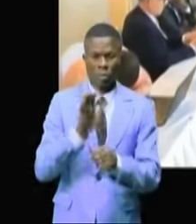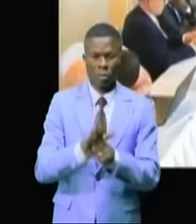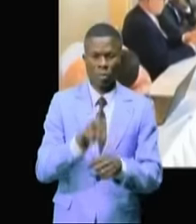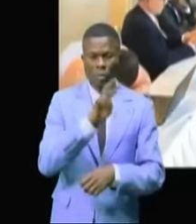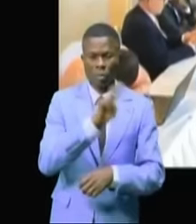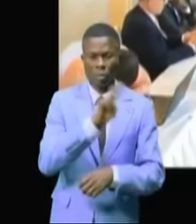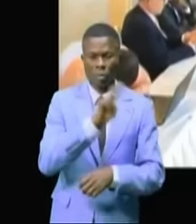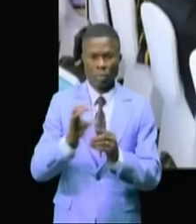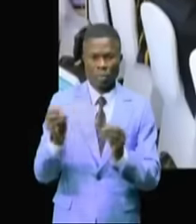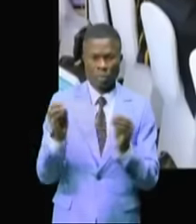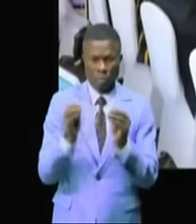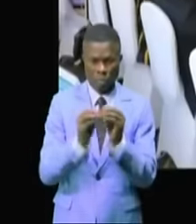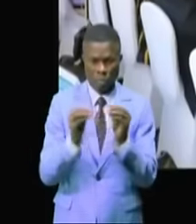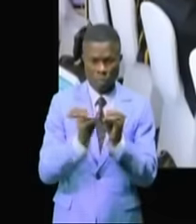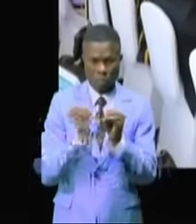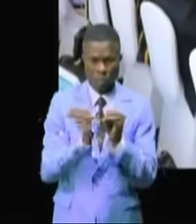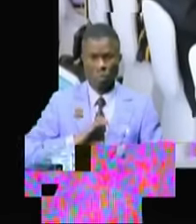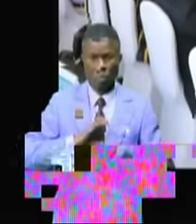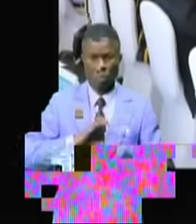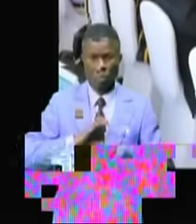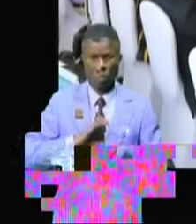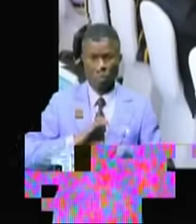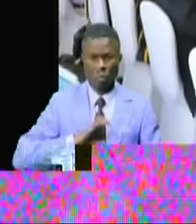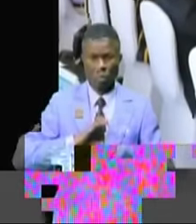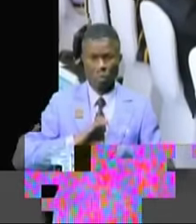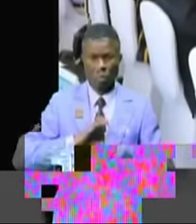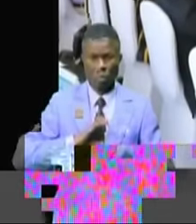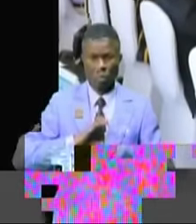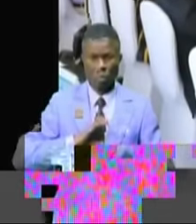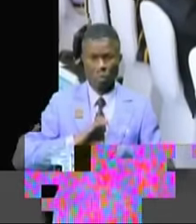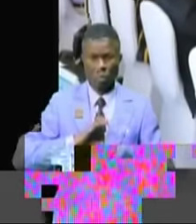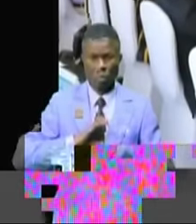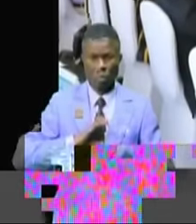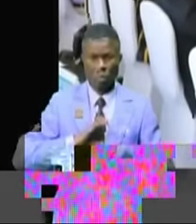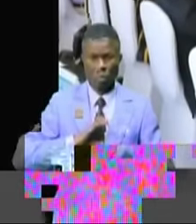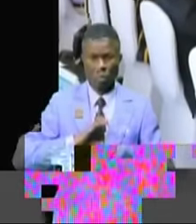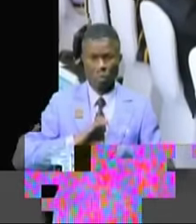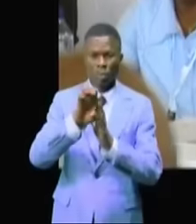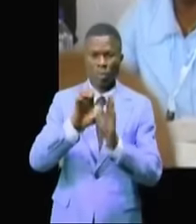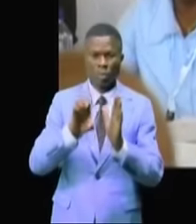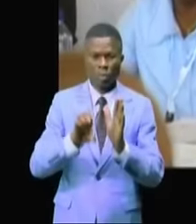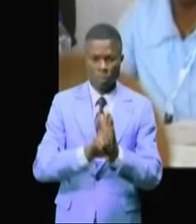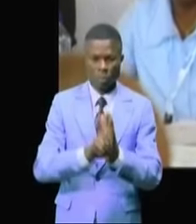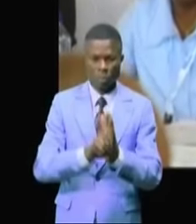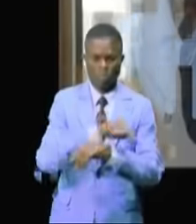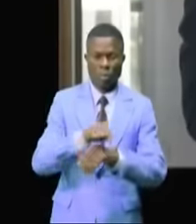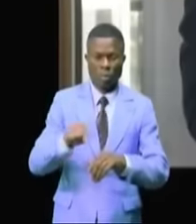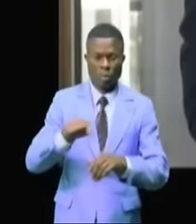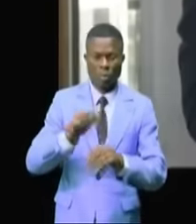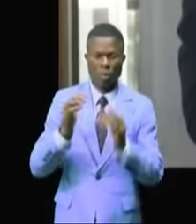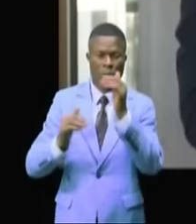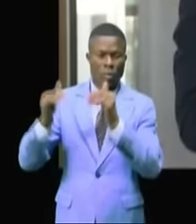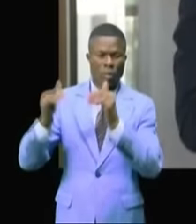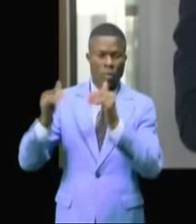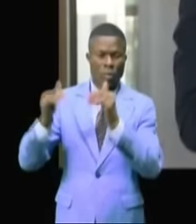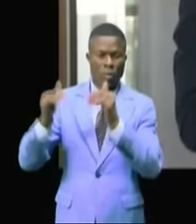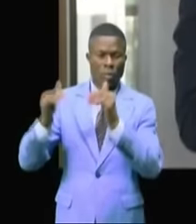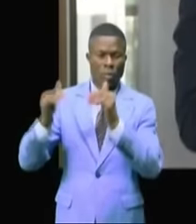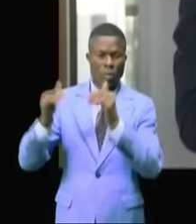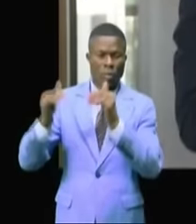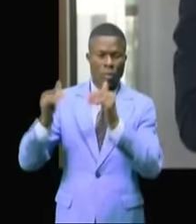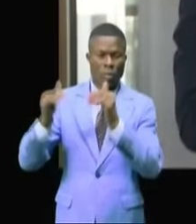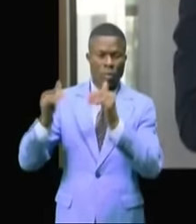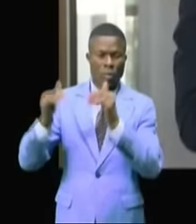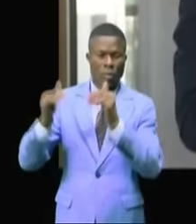deuxième réunion stagiaire du comité régional de développement des institutions supérieures de contrôle